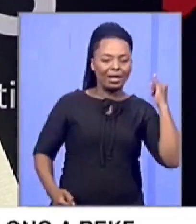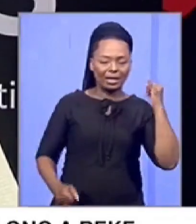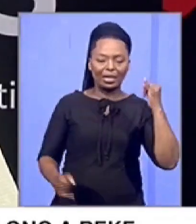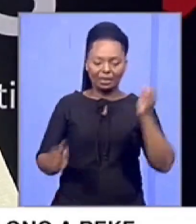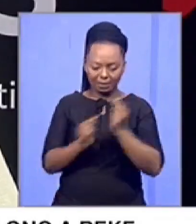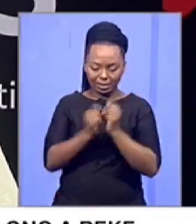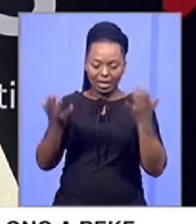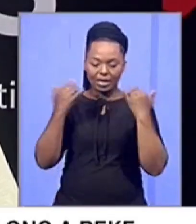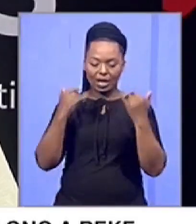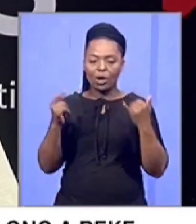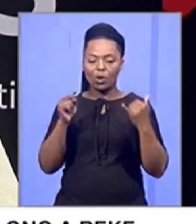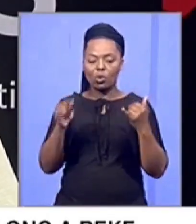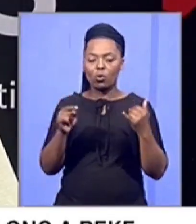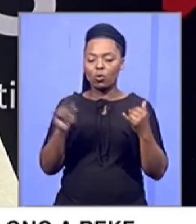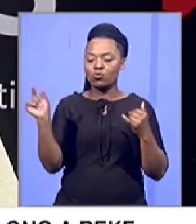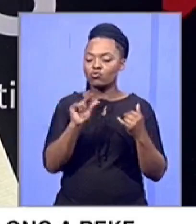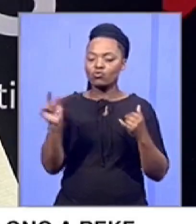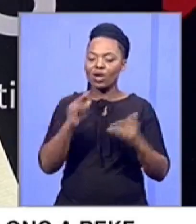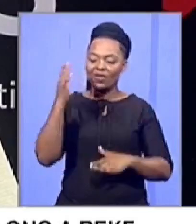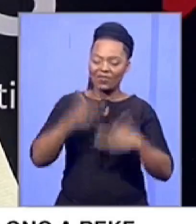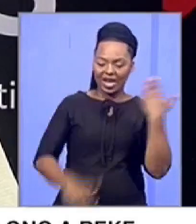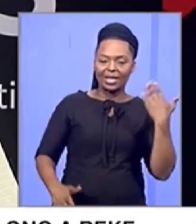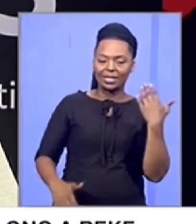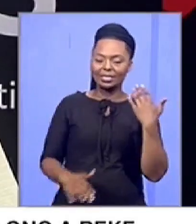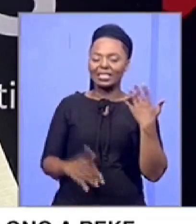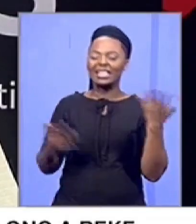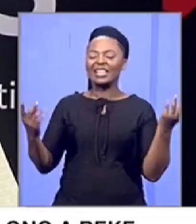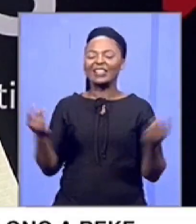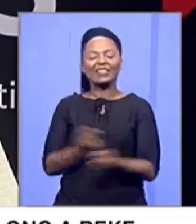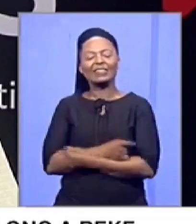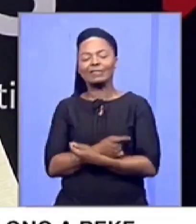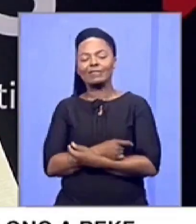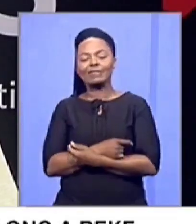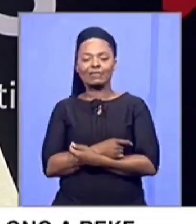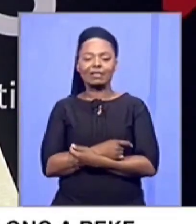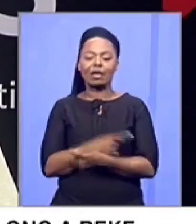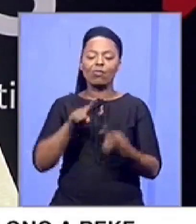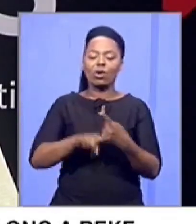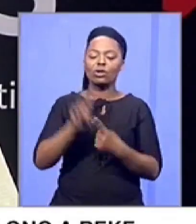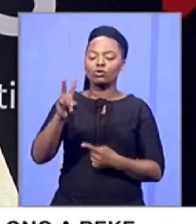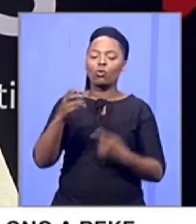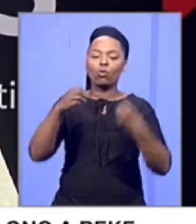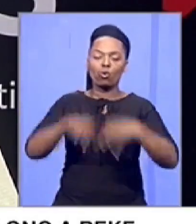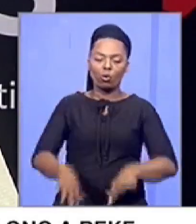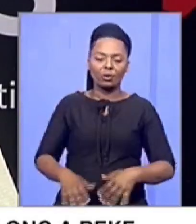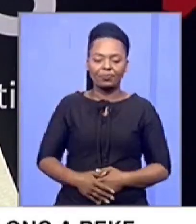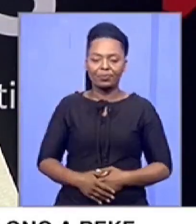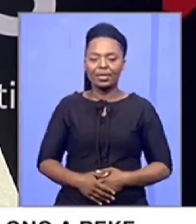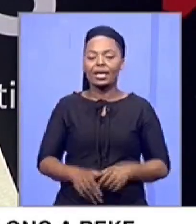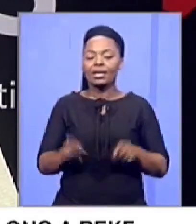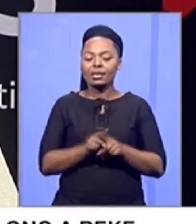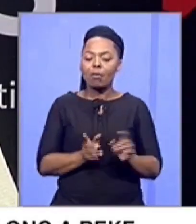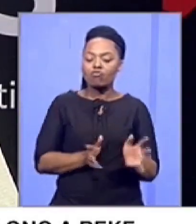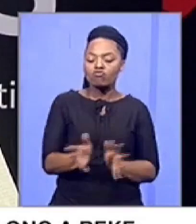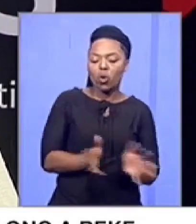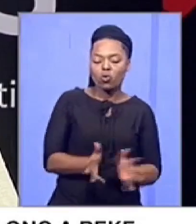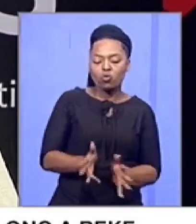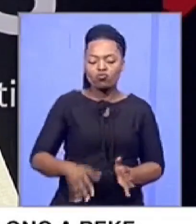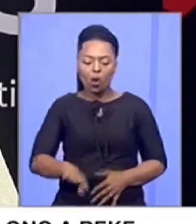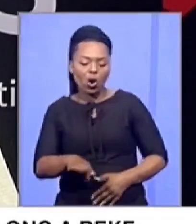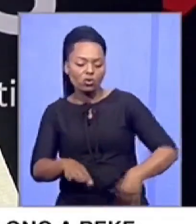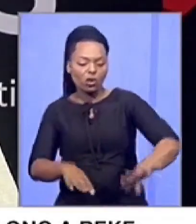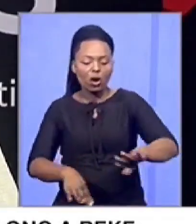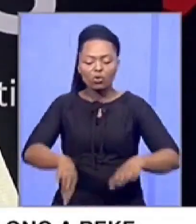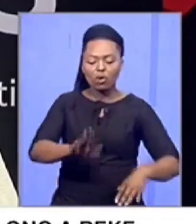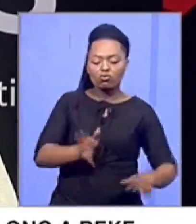sentse e fihla pheletso mme ba lahlelwa ke dintlha tse pedi ha re sheba ka tsela e ntse ba bapala ka yona le record